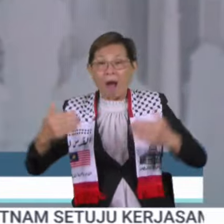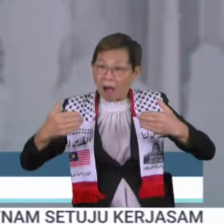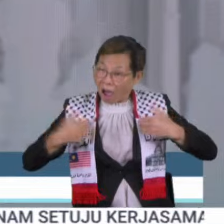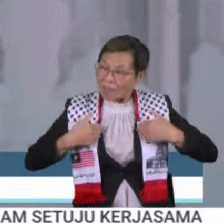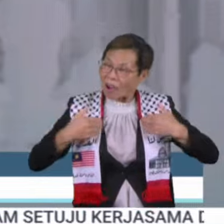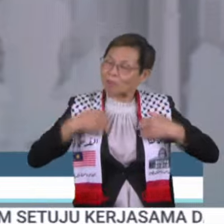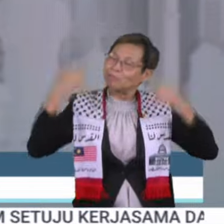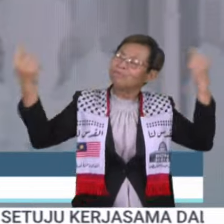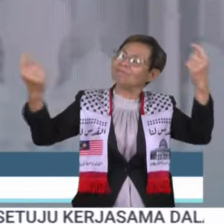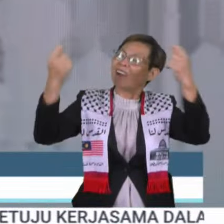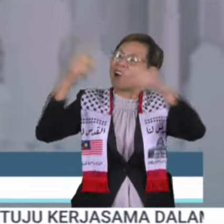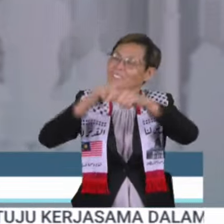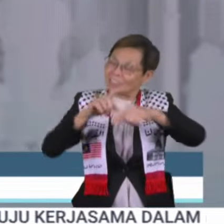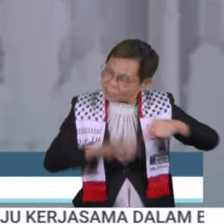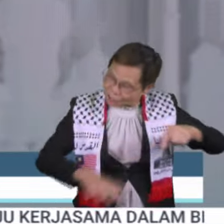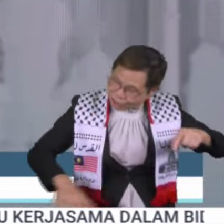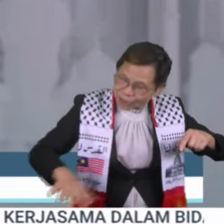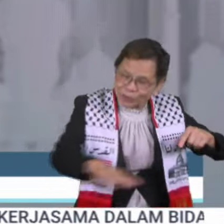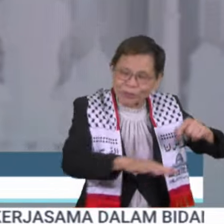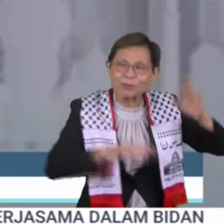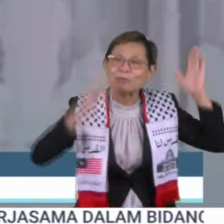ketinggalan meraihkannya di seluruh negara.